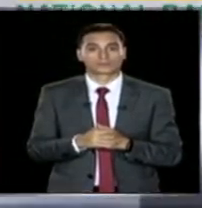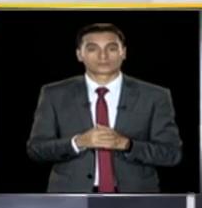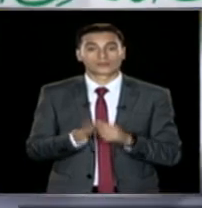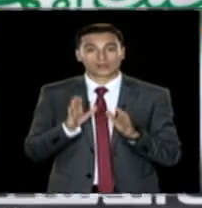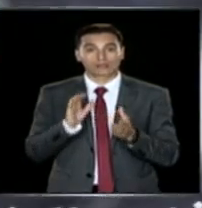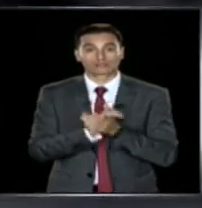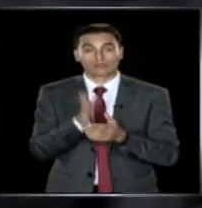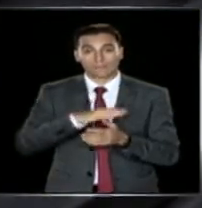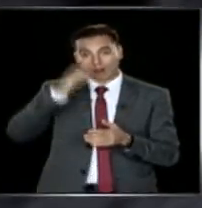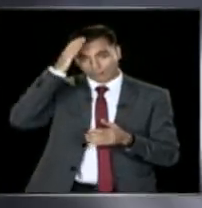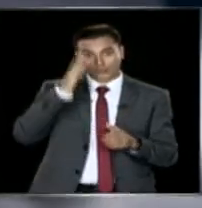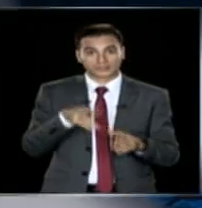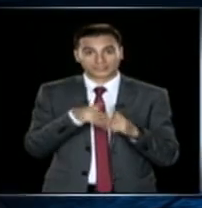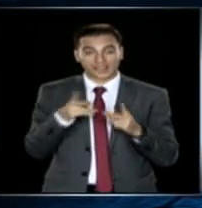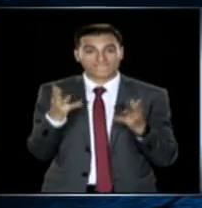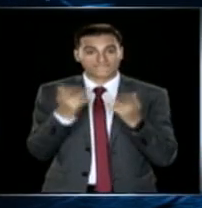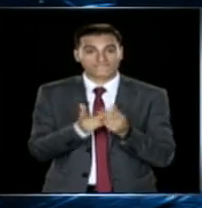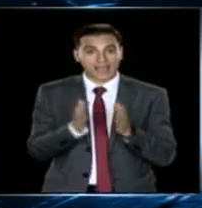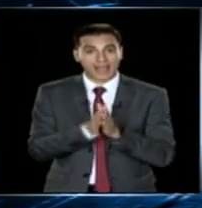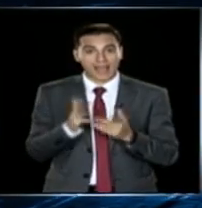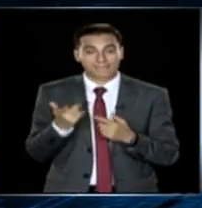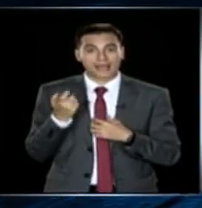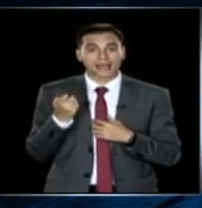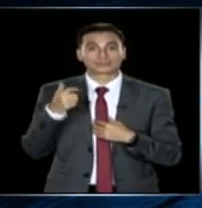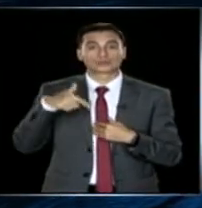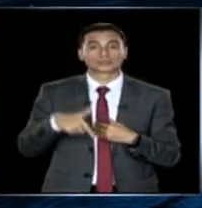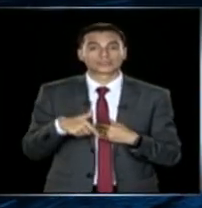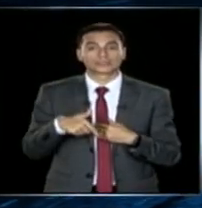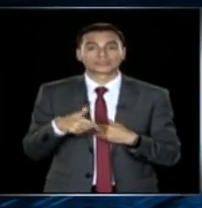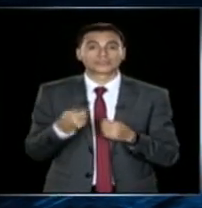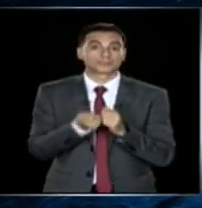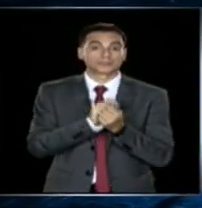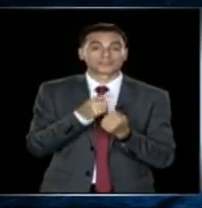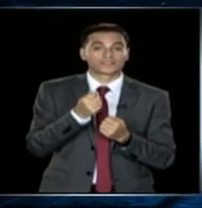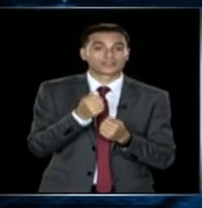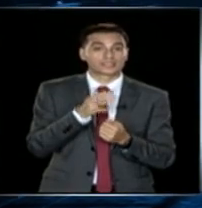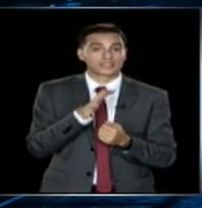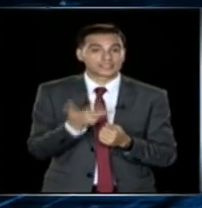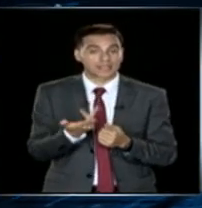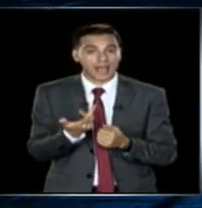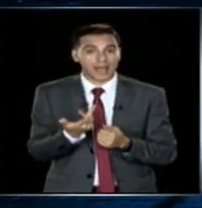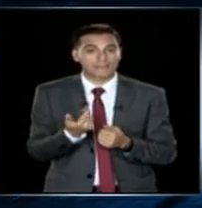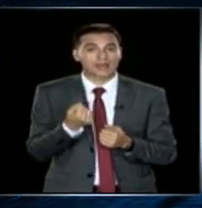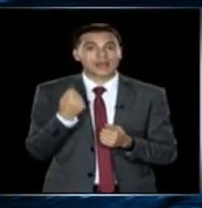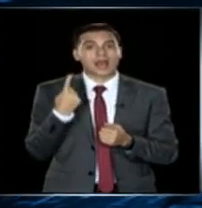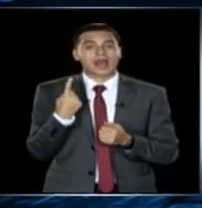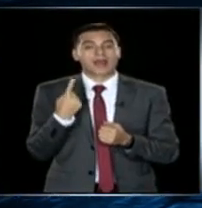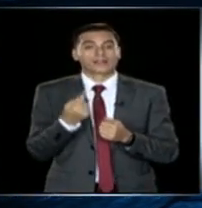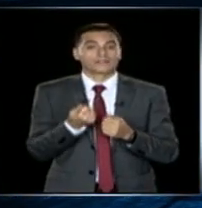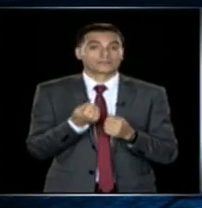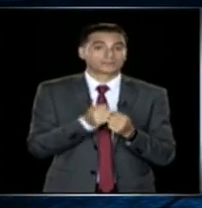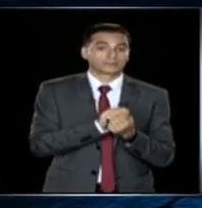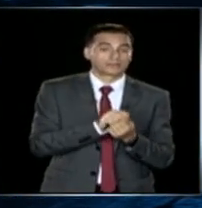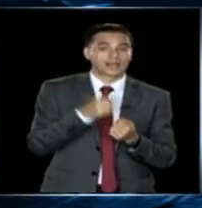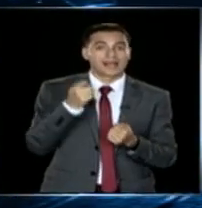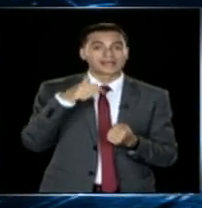يبقى أصحابنا العباقرة قادرون باختلاف جمعوا 65 نقطة في فقرة العلم، وكل نقطة بألف جنيه،